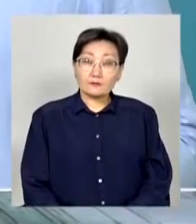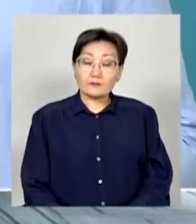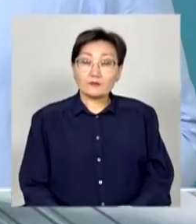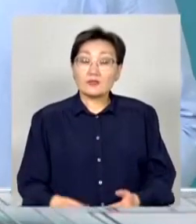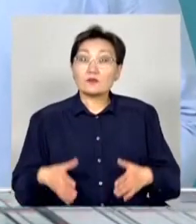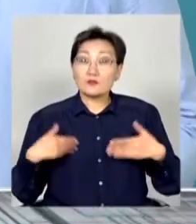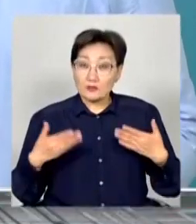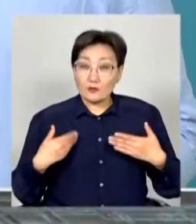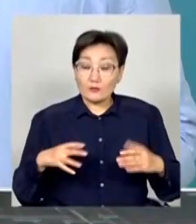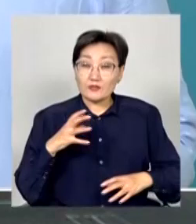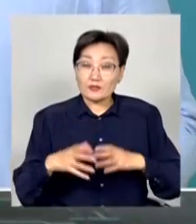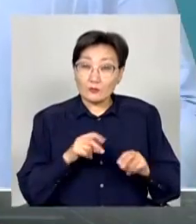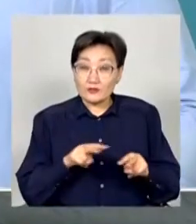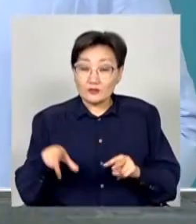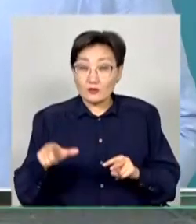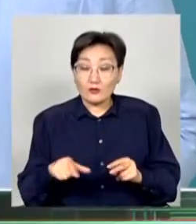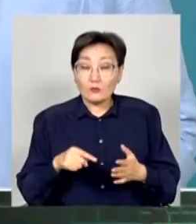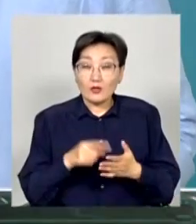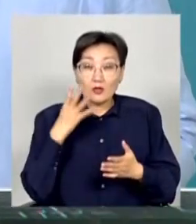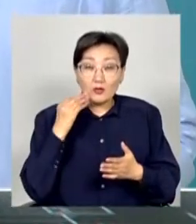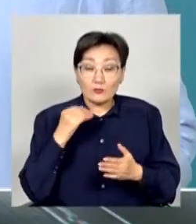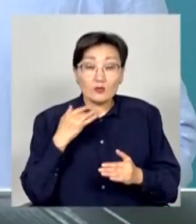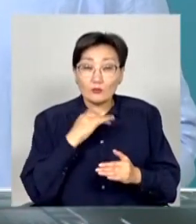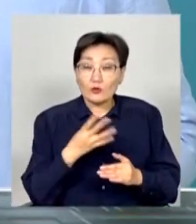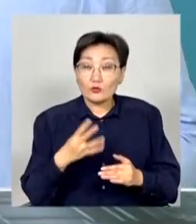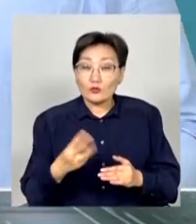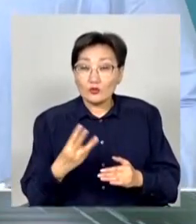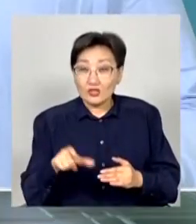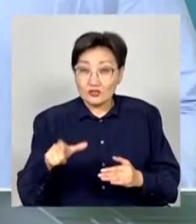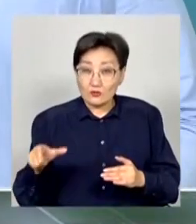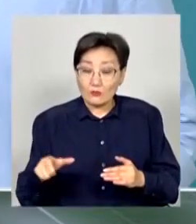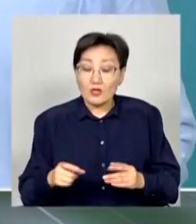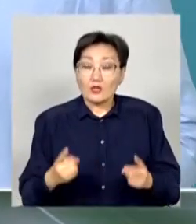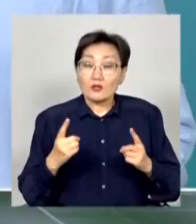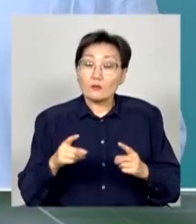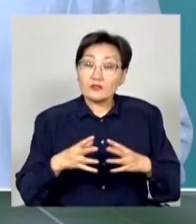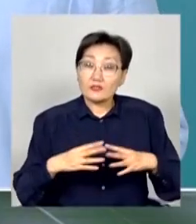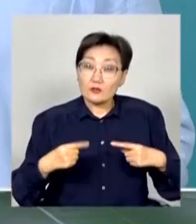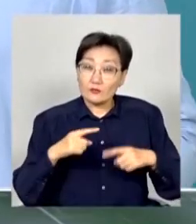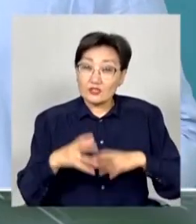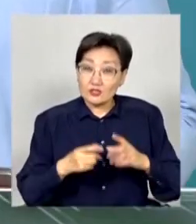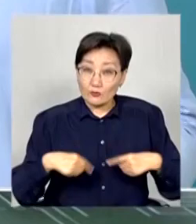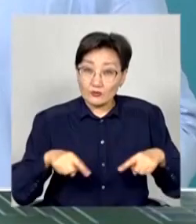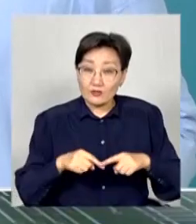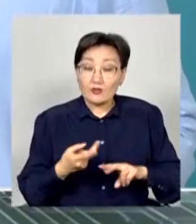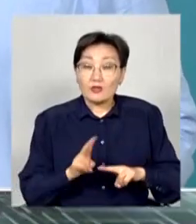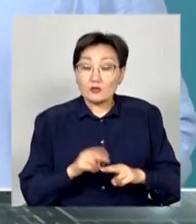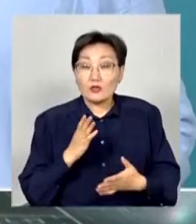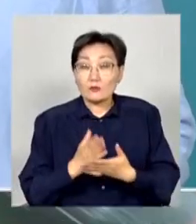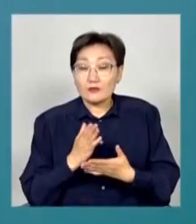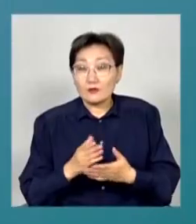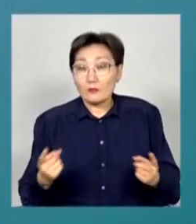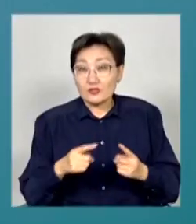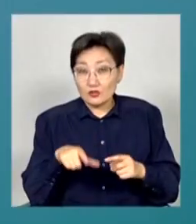Диас, приветствую. Международных наблюдателей в Алматы много, их 43 человека. Они представляют как крупные международные организации, так и являются обычными людьми из других